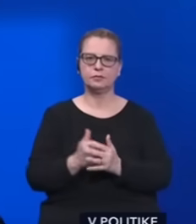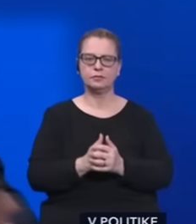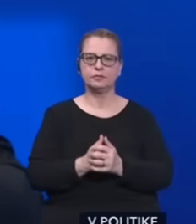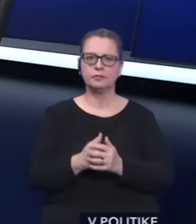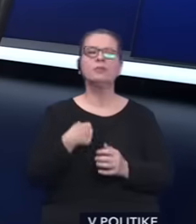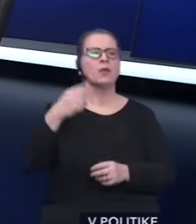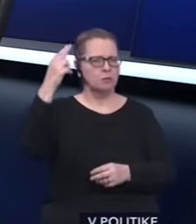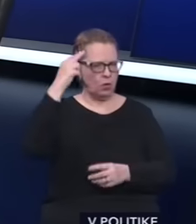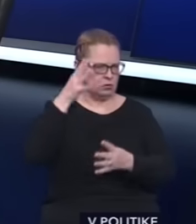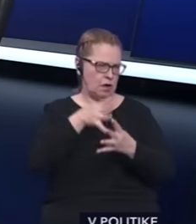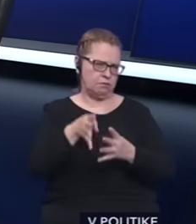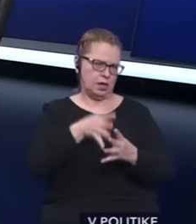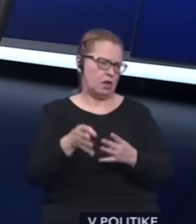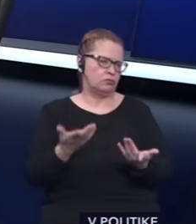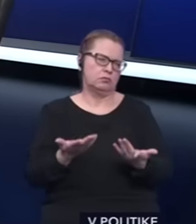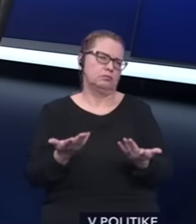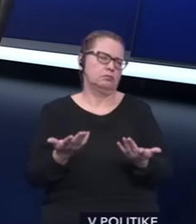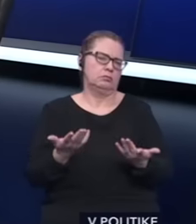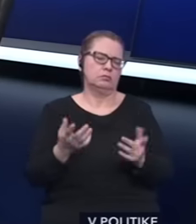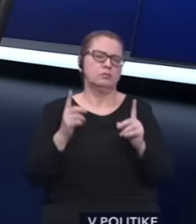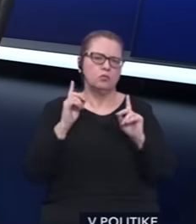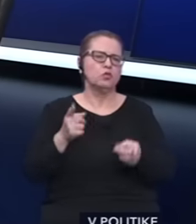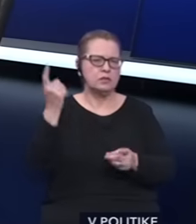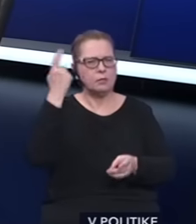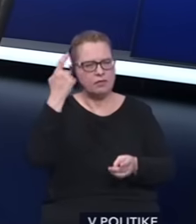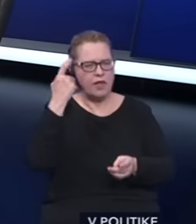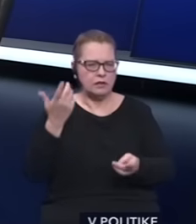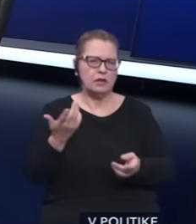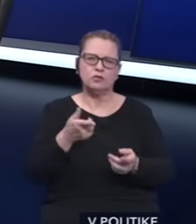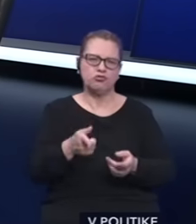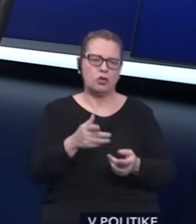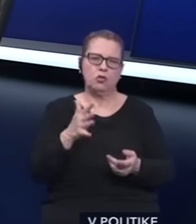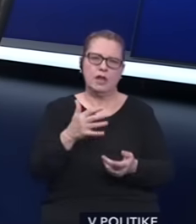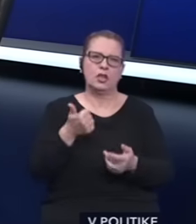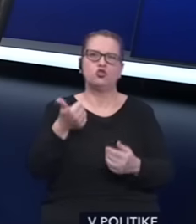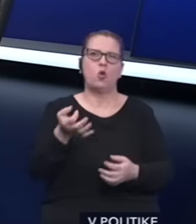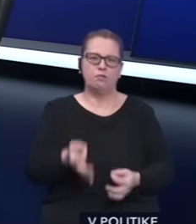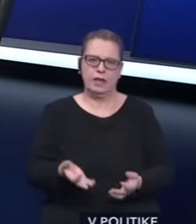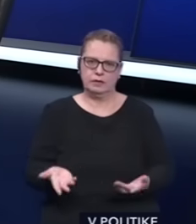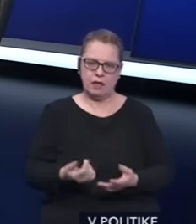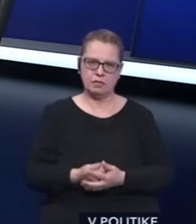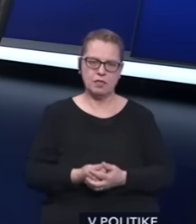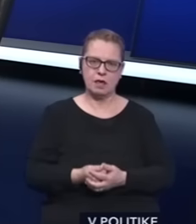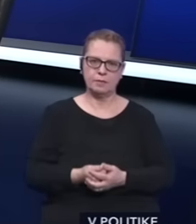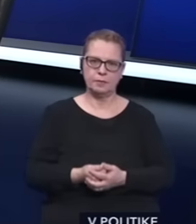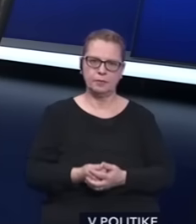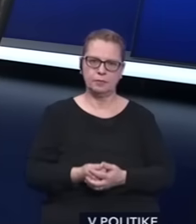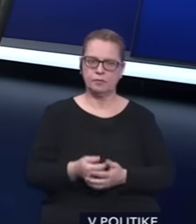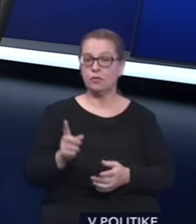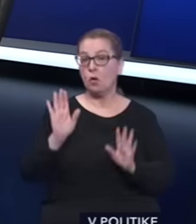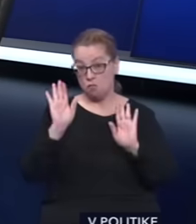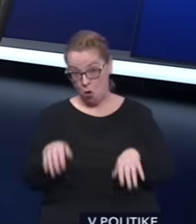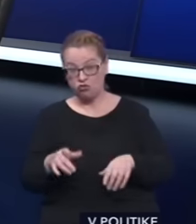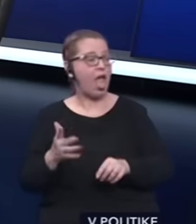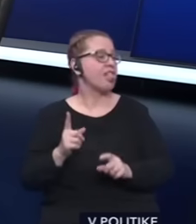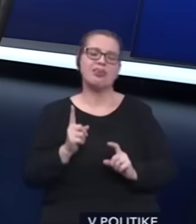Poznáme prieskumy. Ak sa pozrieme, musíte počítať aj s nejakým intervalom spoľahlivosti. To znamená, že nemusí vám ten vstup do